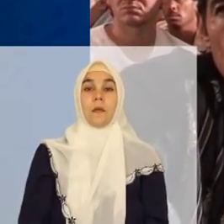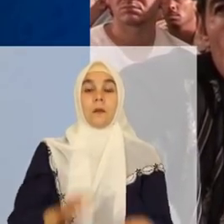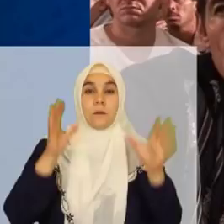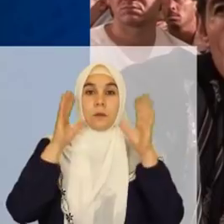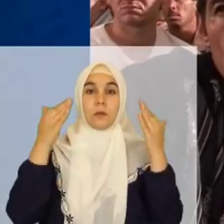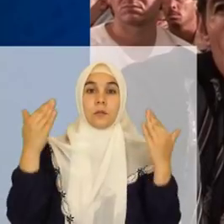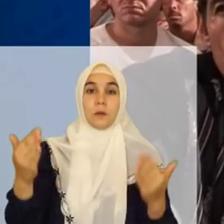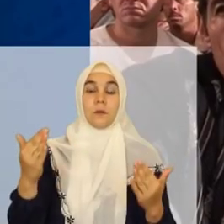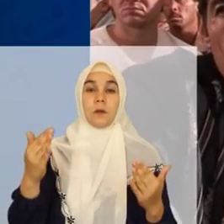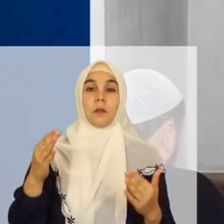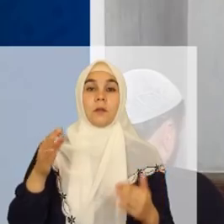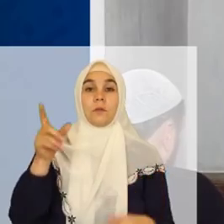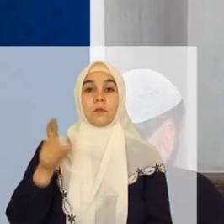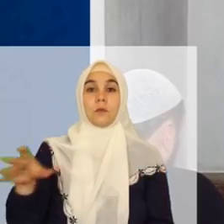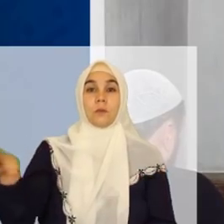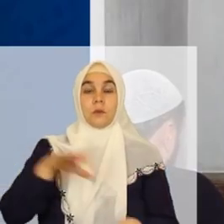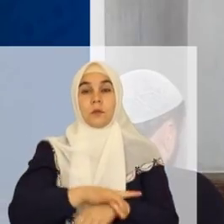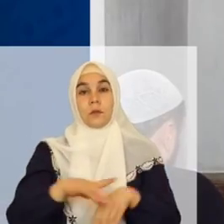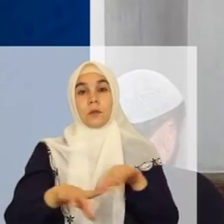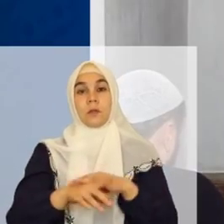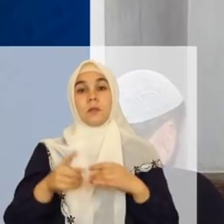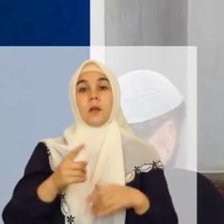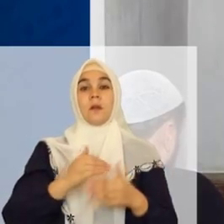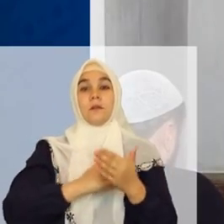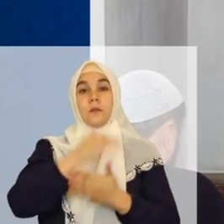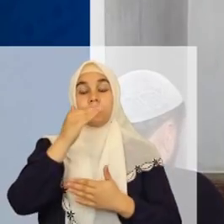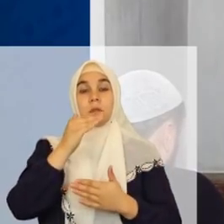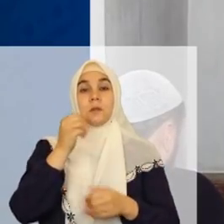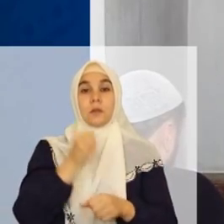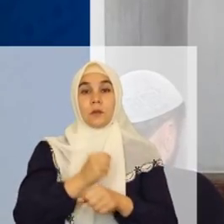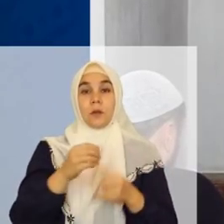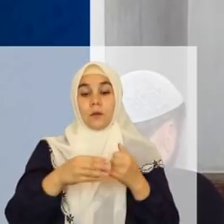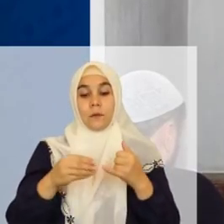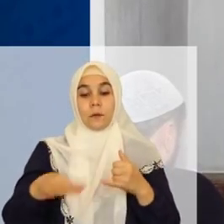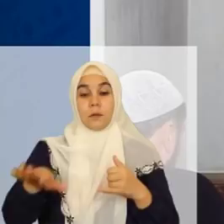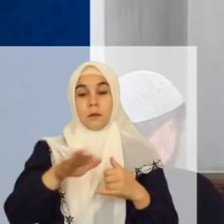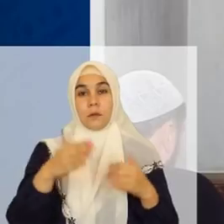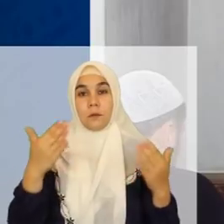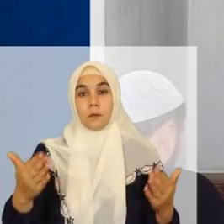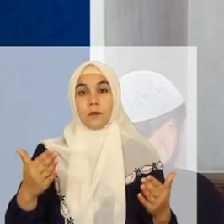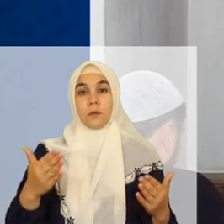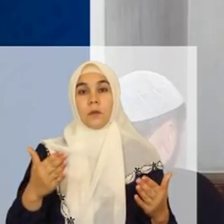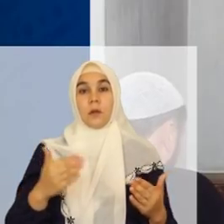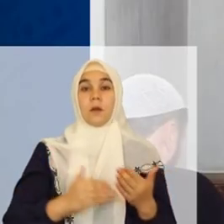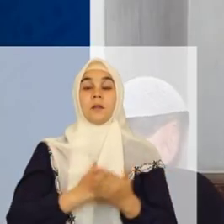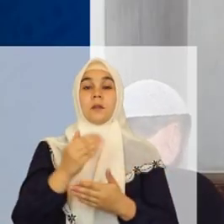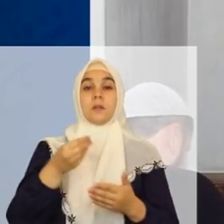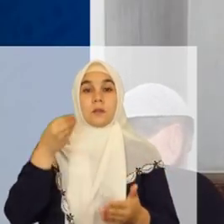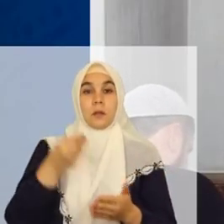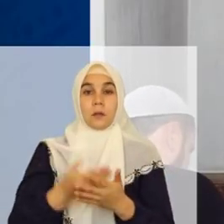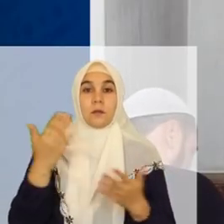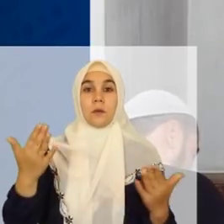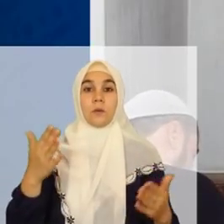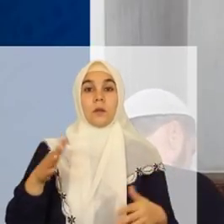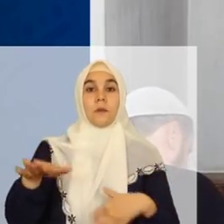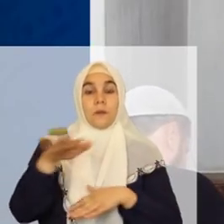Mu'min musulmon o'zi uchun eng muqaddas bo'lgan tuproqlarda o'zi uchun eng muqaddas